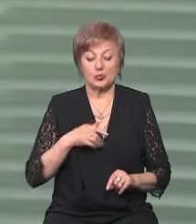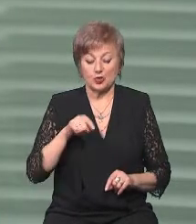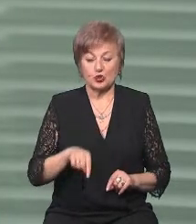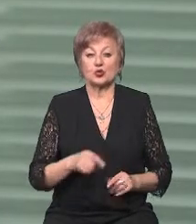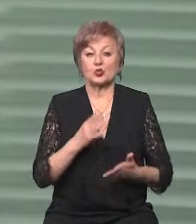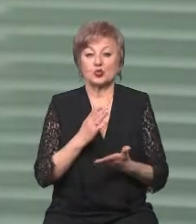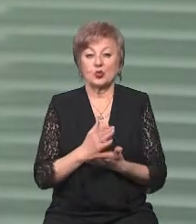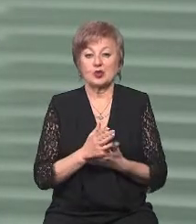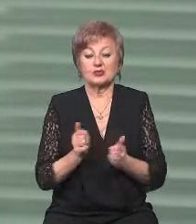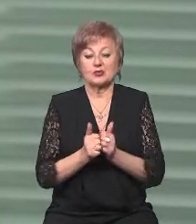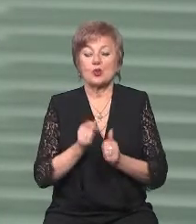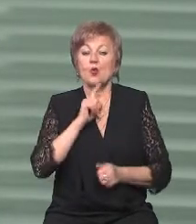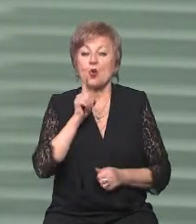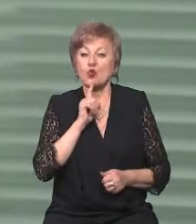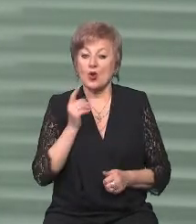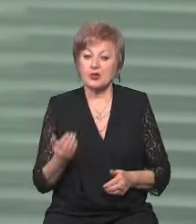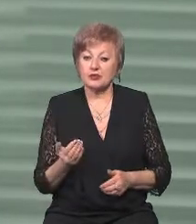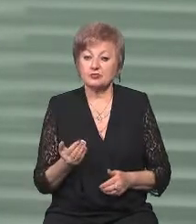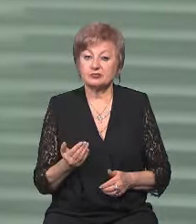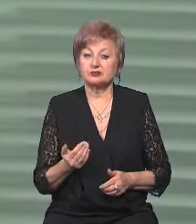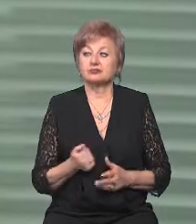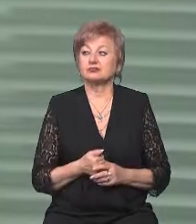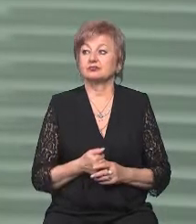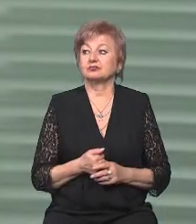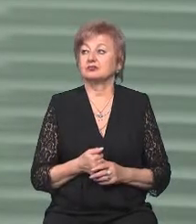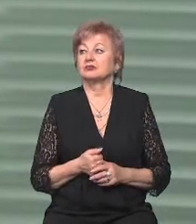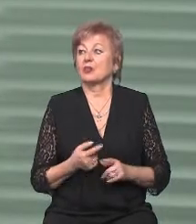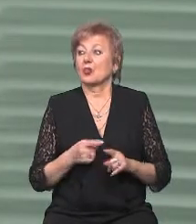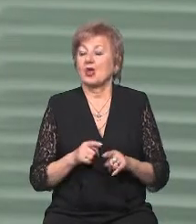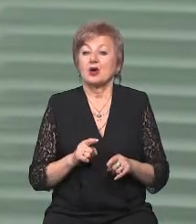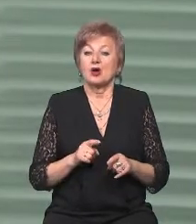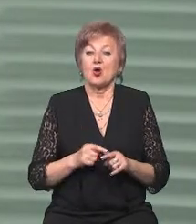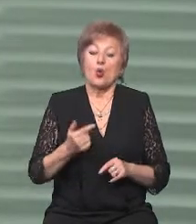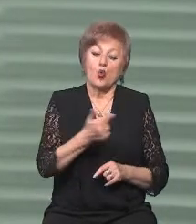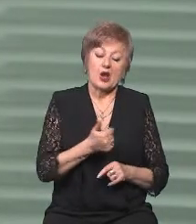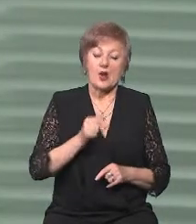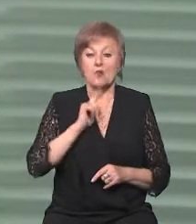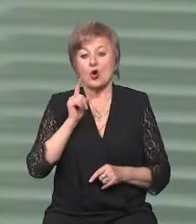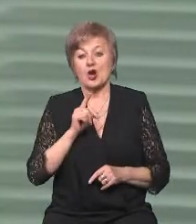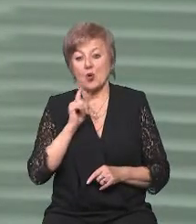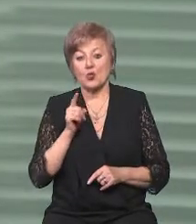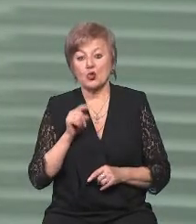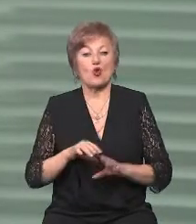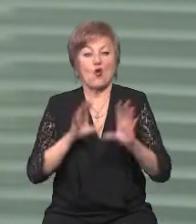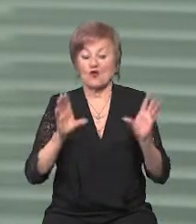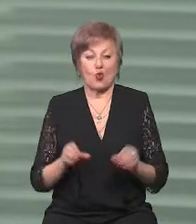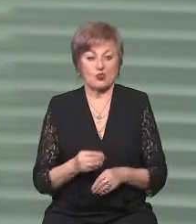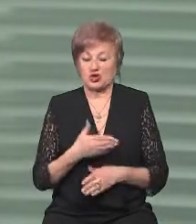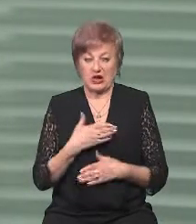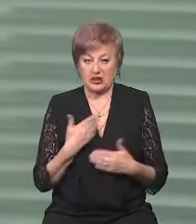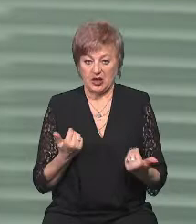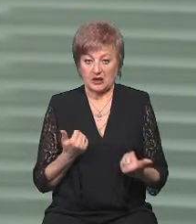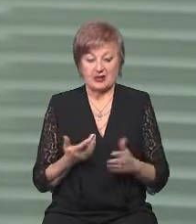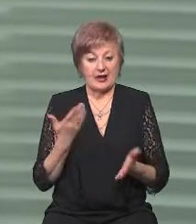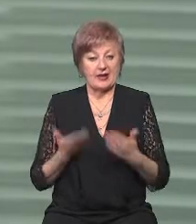під пологами. Сполучення, саме дорожнє між Гуляйполем і пологами, його взагалі не існує. Якщо